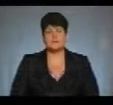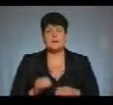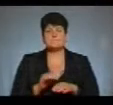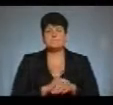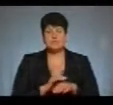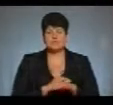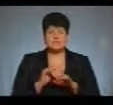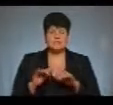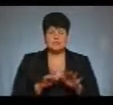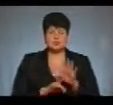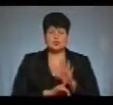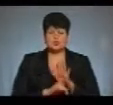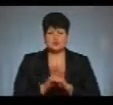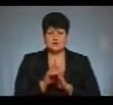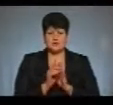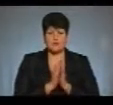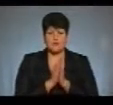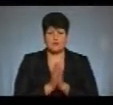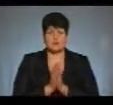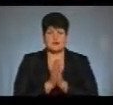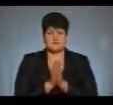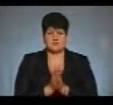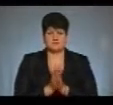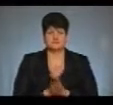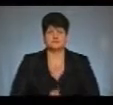Благодійний захід розпочинають молебнем.